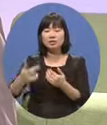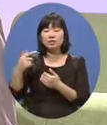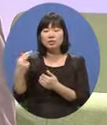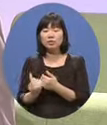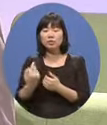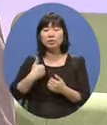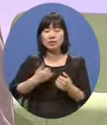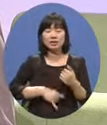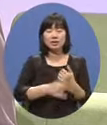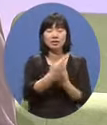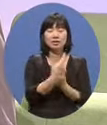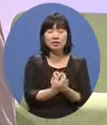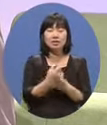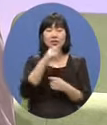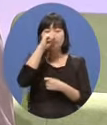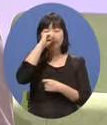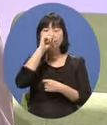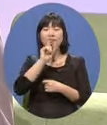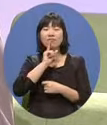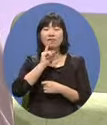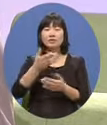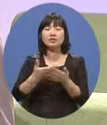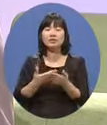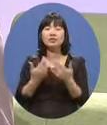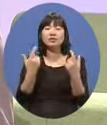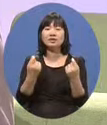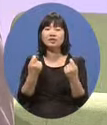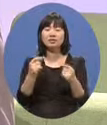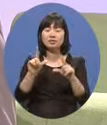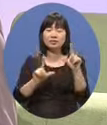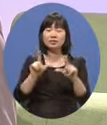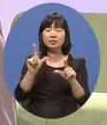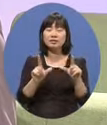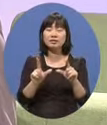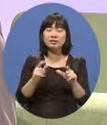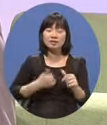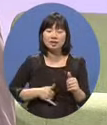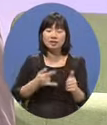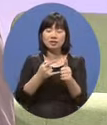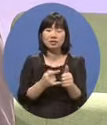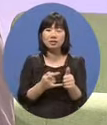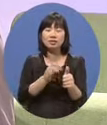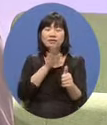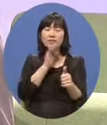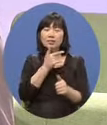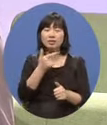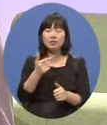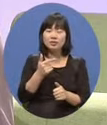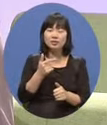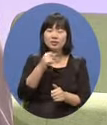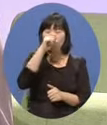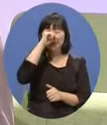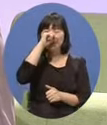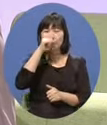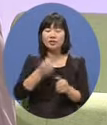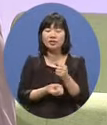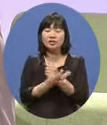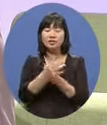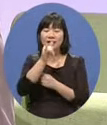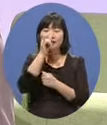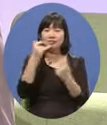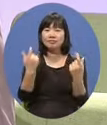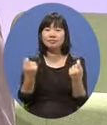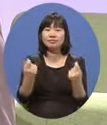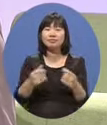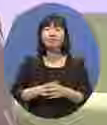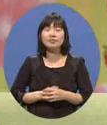내 자식처럼 이렇게 좋게 말씀해 주시는 그런 모습들이 아이들한테 굉장히 좋은 영향을 줄 것으로